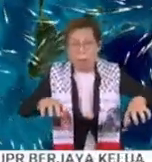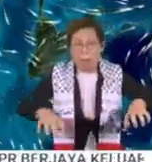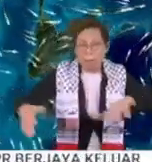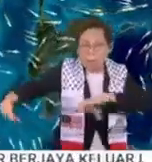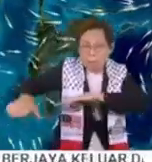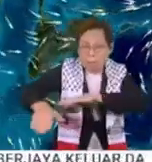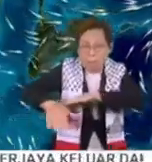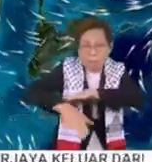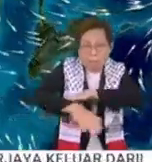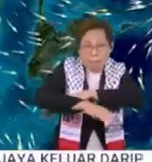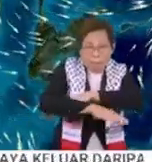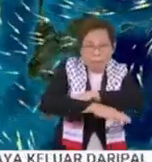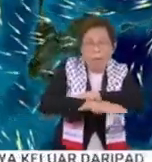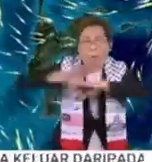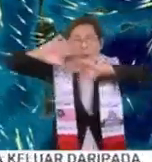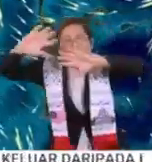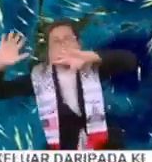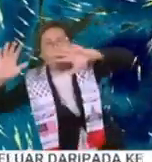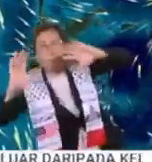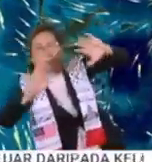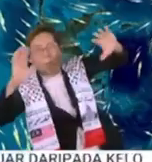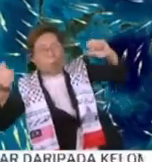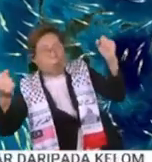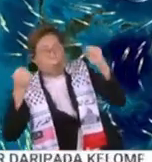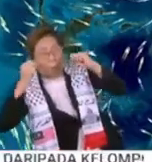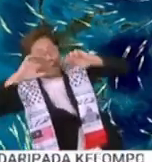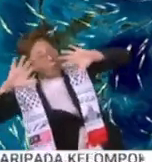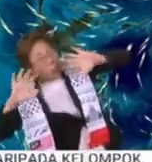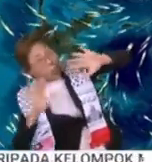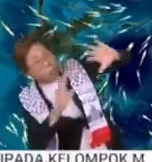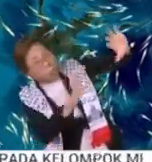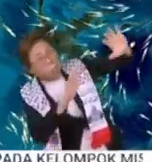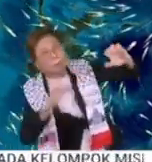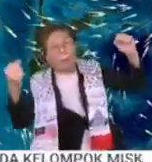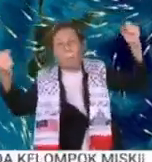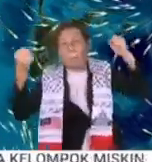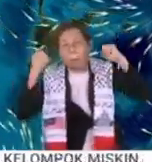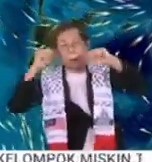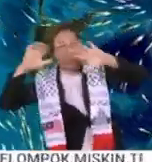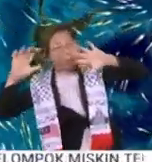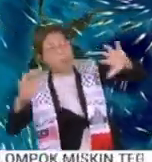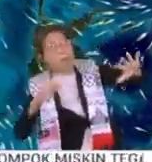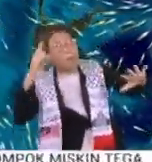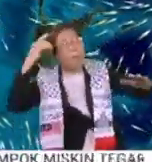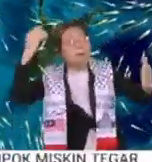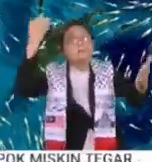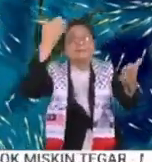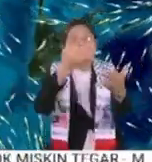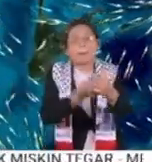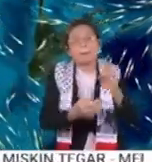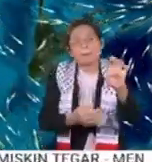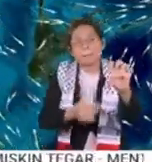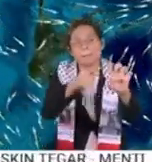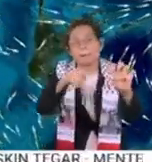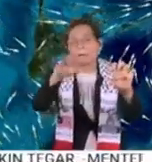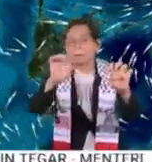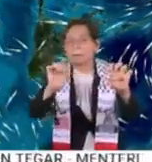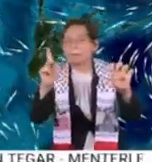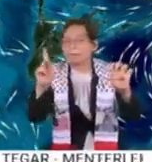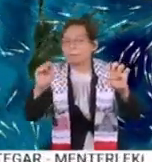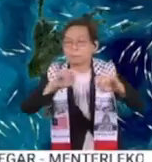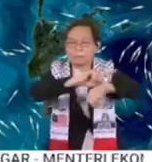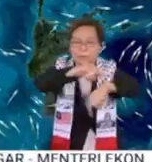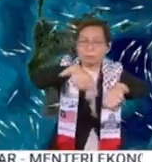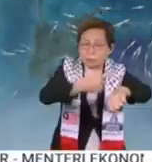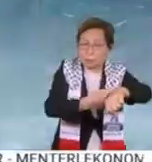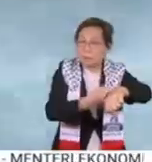negara kini menerima tiupan angin yang agak kuat, dan juga angin kencang ini boleh menjangkau 40 hingga 50